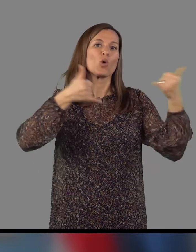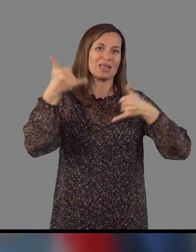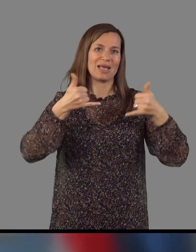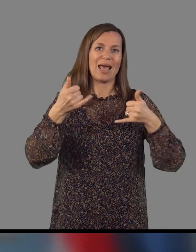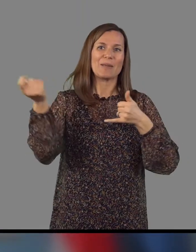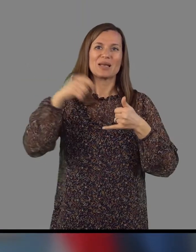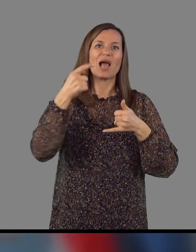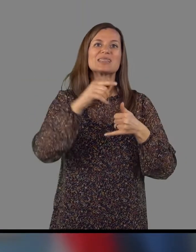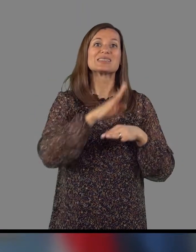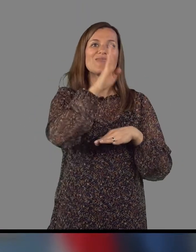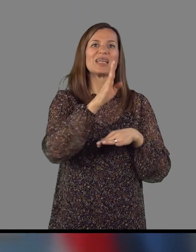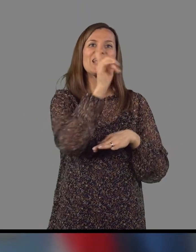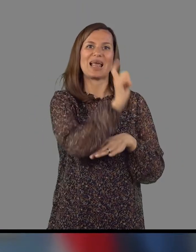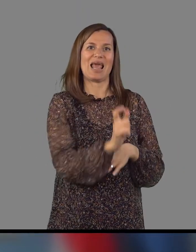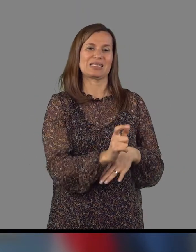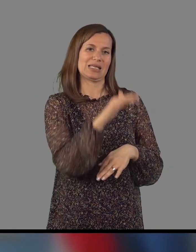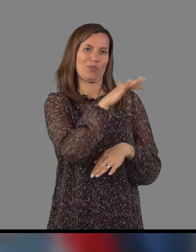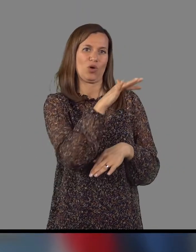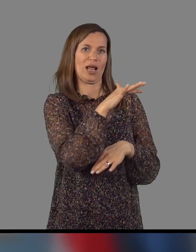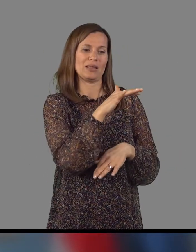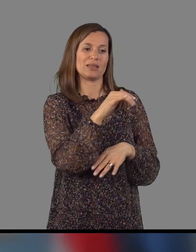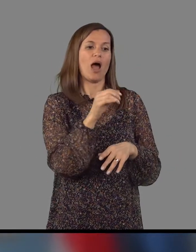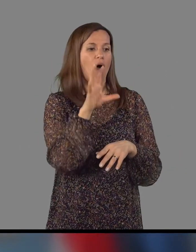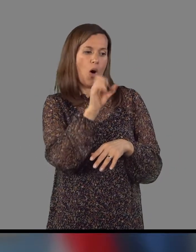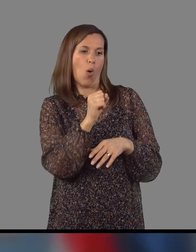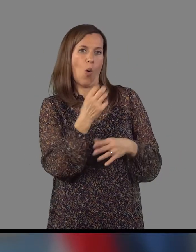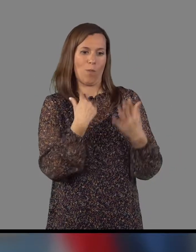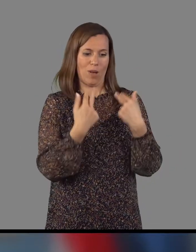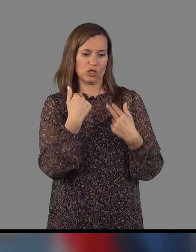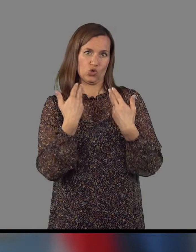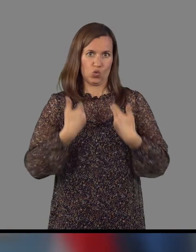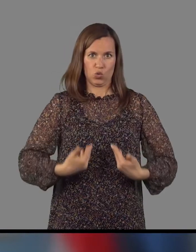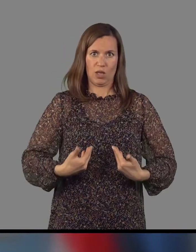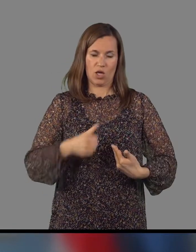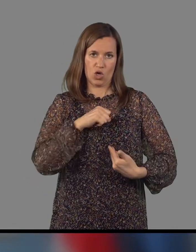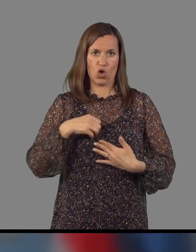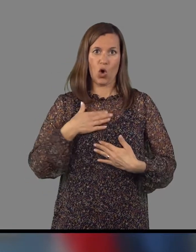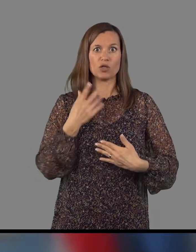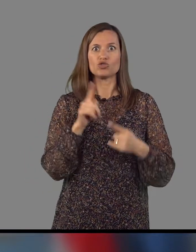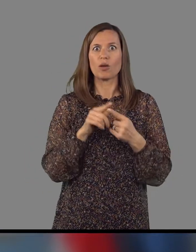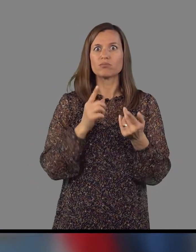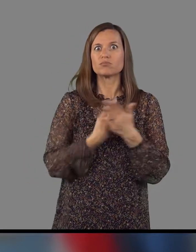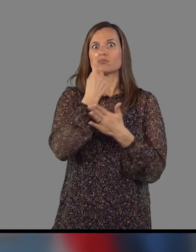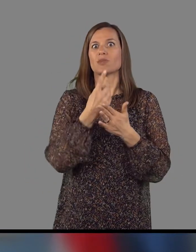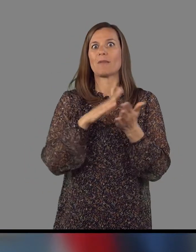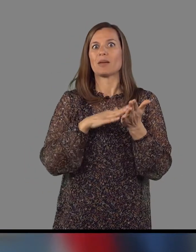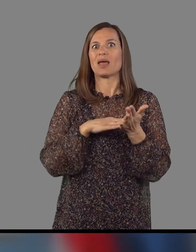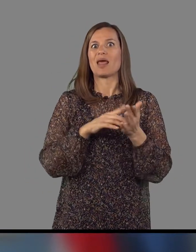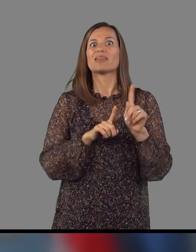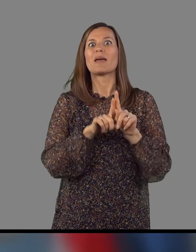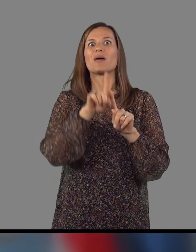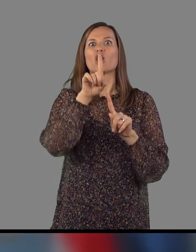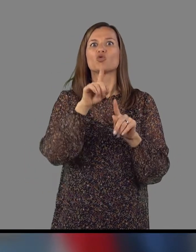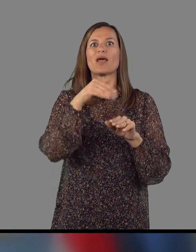prihajajo iz severnih italijanskih pokrajin, da se opazujejo in v primeru temperature nad 38